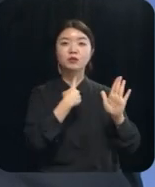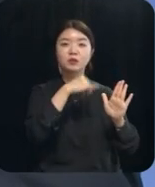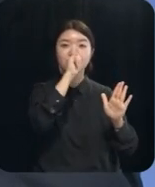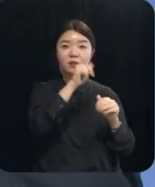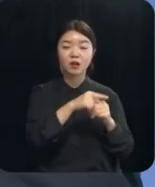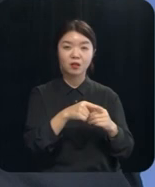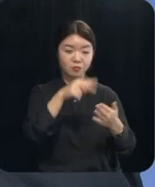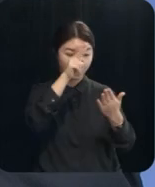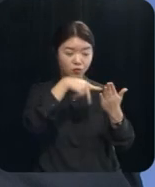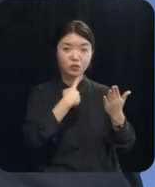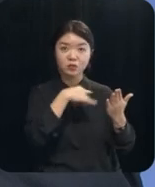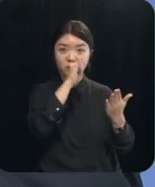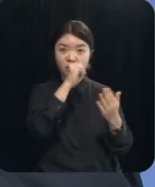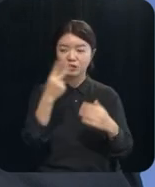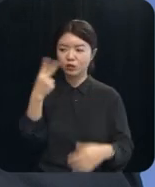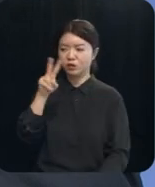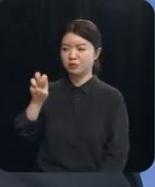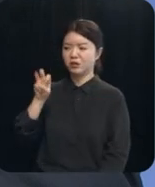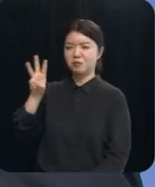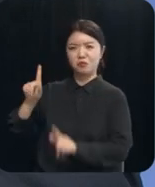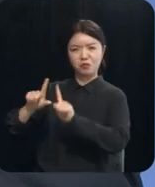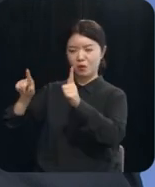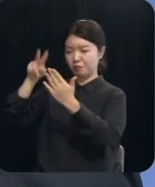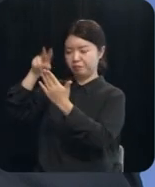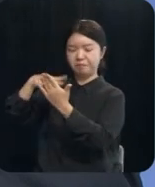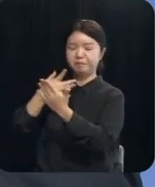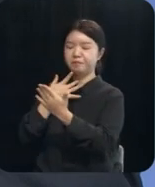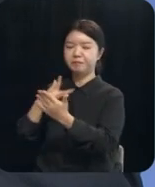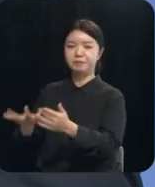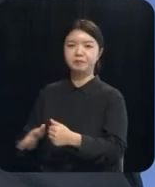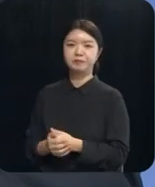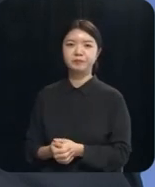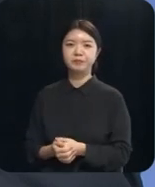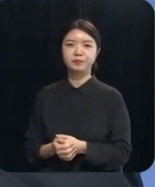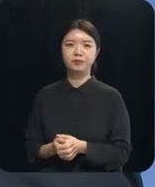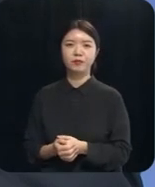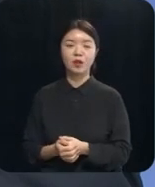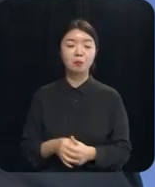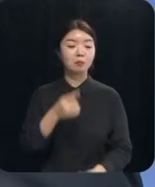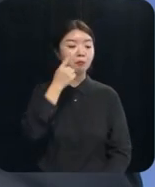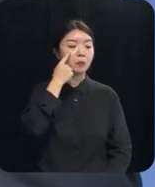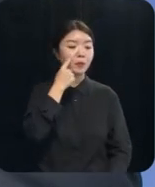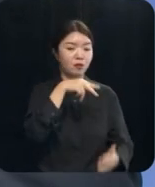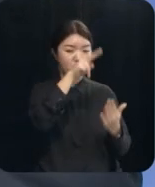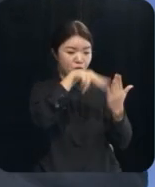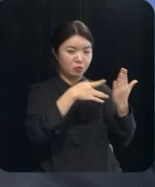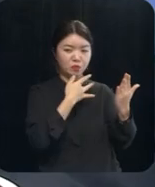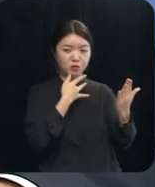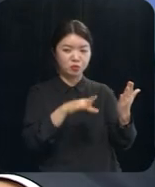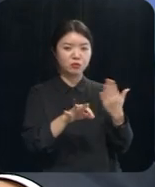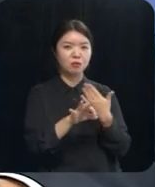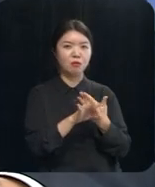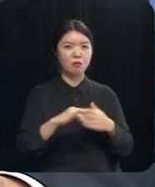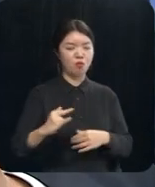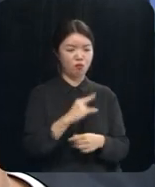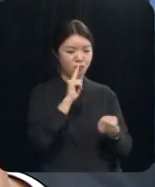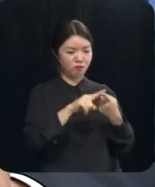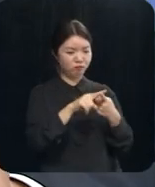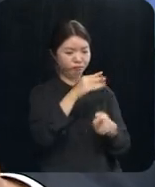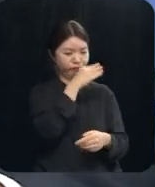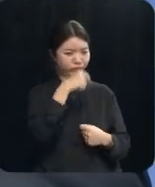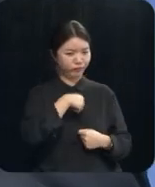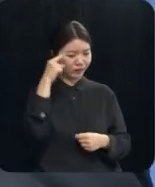읽어보셨습니까? 2023년도에 건 못 읽어봤습니다. 그러니까요. 네. 이거 읽어보지도 않고 있으면서 공항에 대한 진정성이